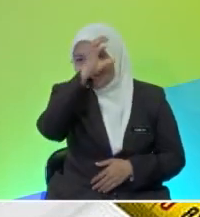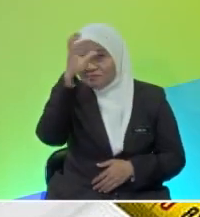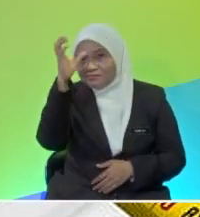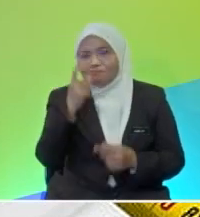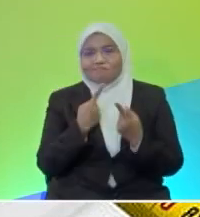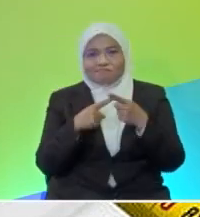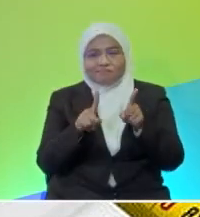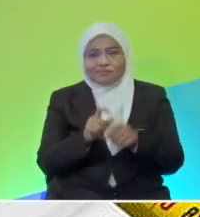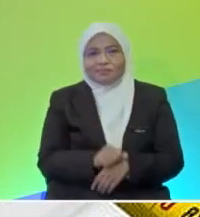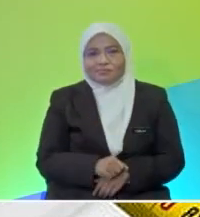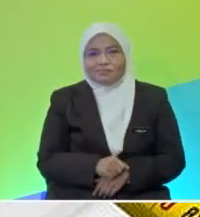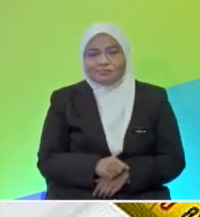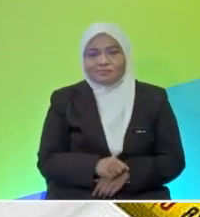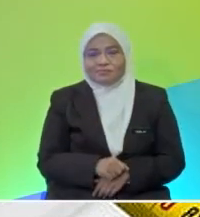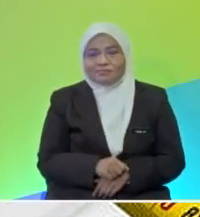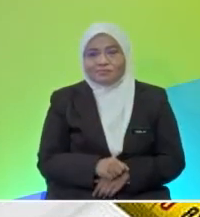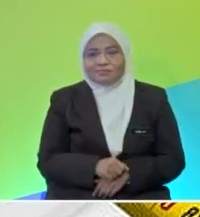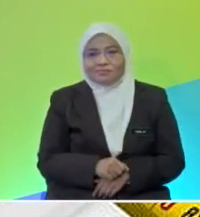nisbah 1110988